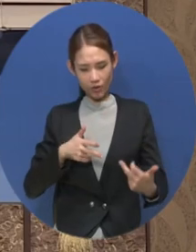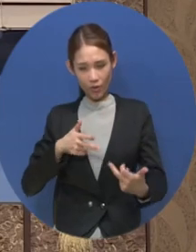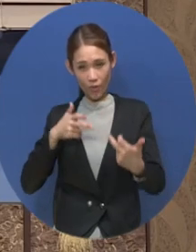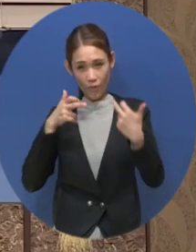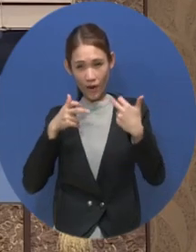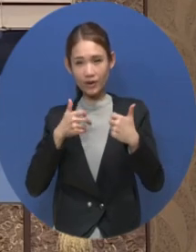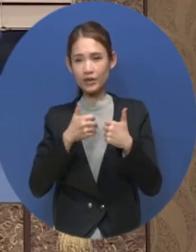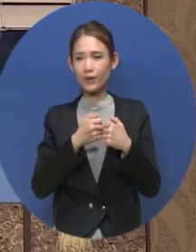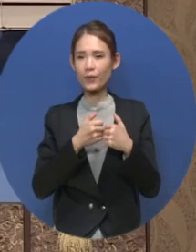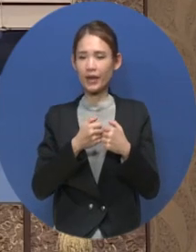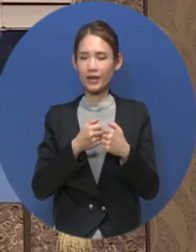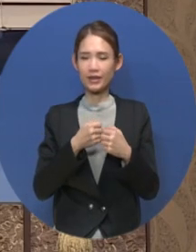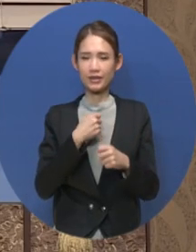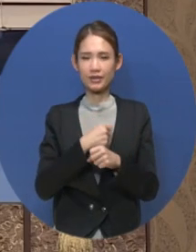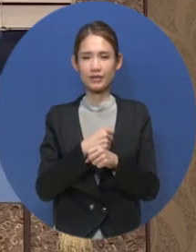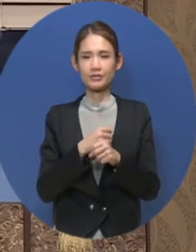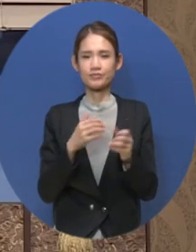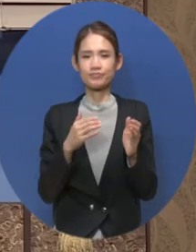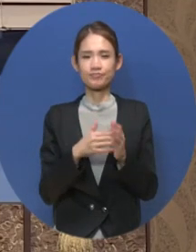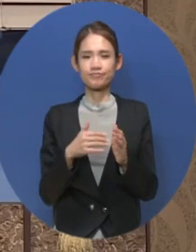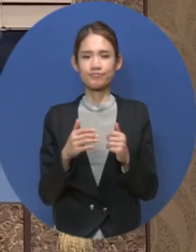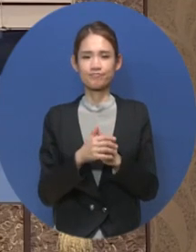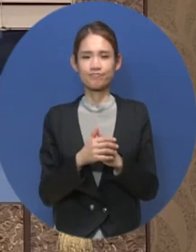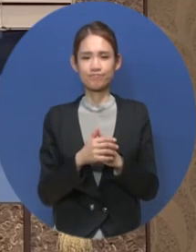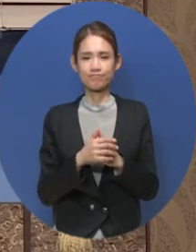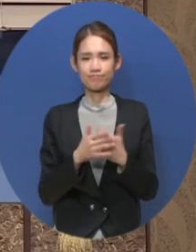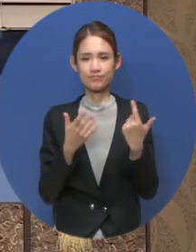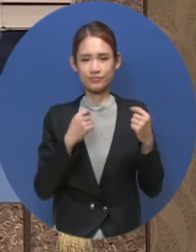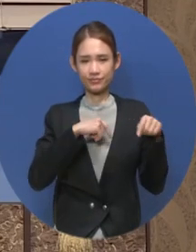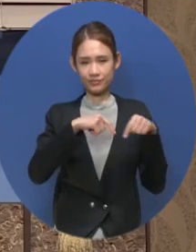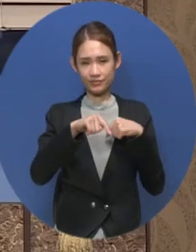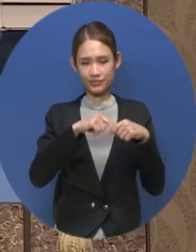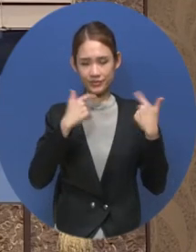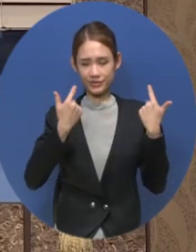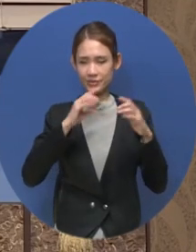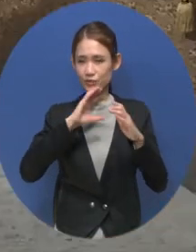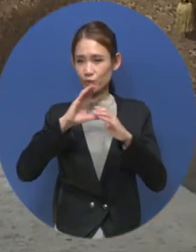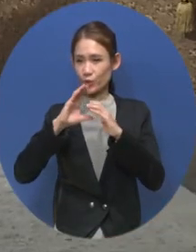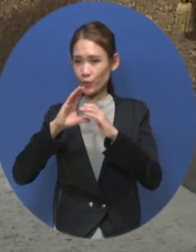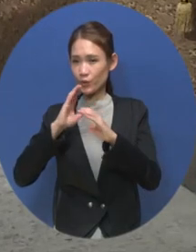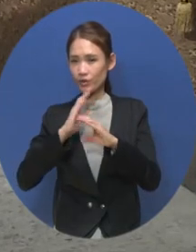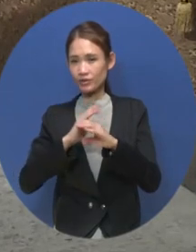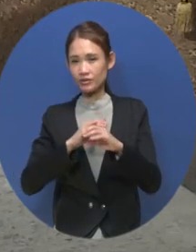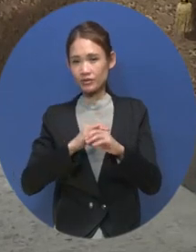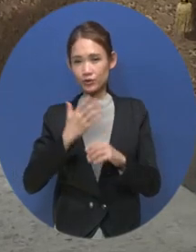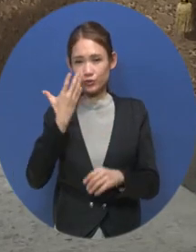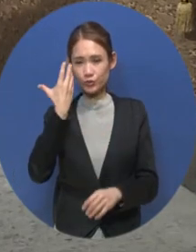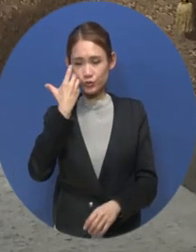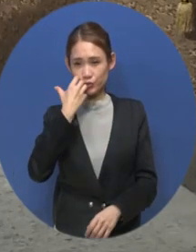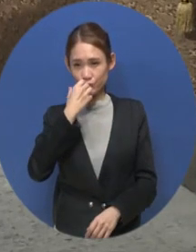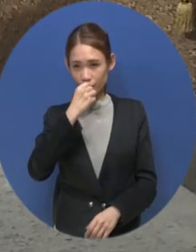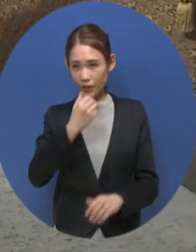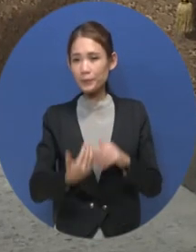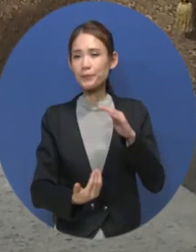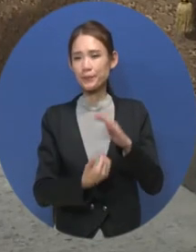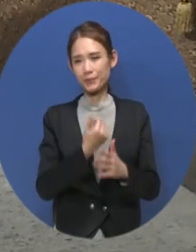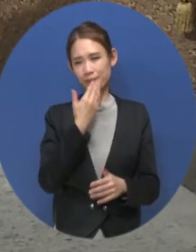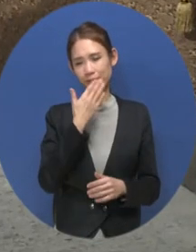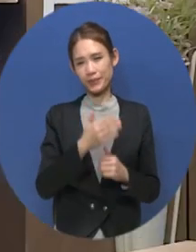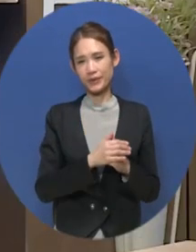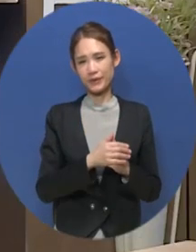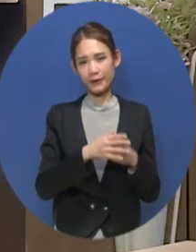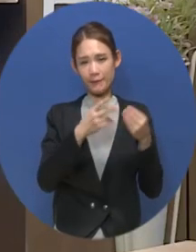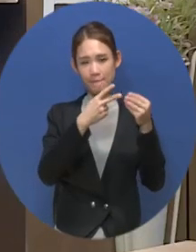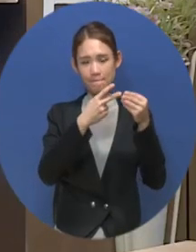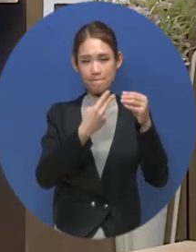예, 화상 회의를 하고 있습니다. 그래서 그런 정책을 늘 소통을 하고 있죠. 오, 그러니까 굉장히 유기적으로 이제 이루어지고 있는데 네. 이 두